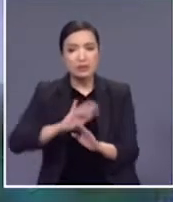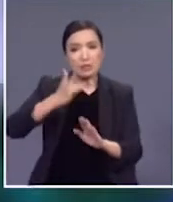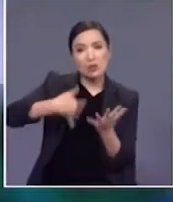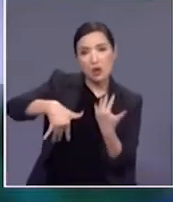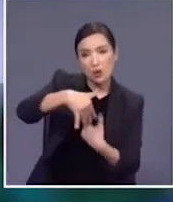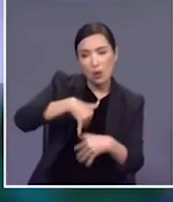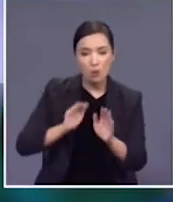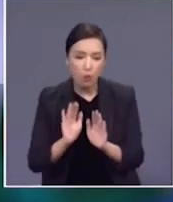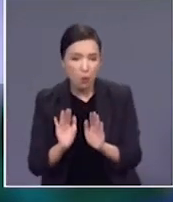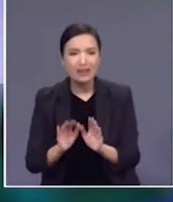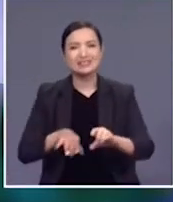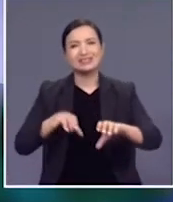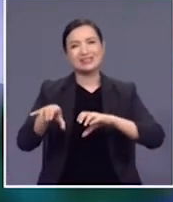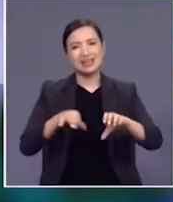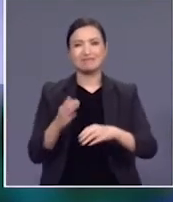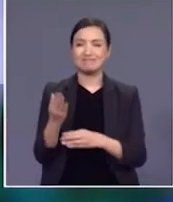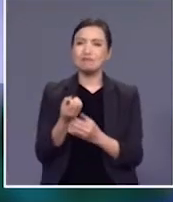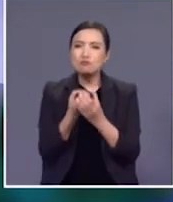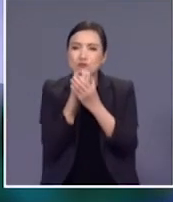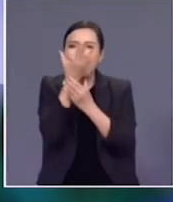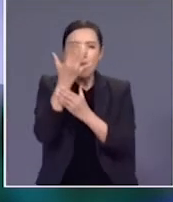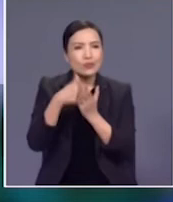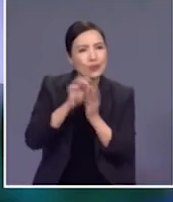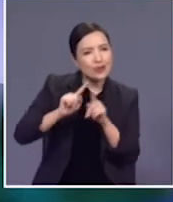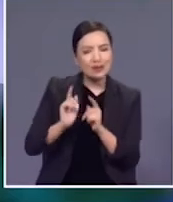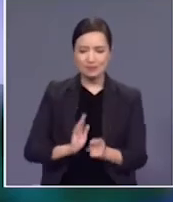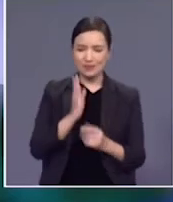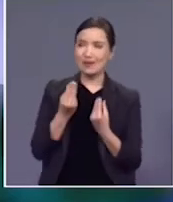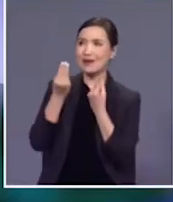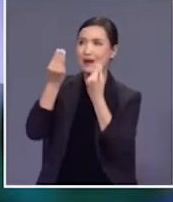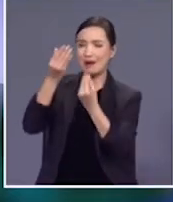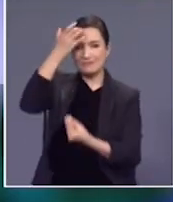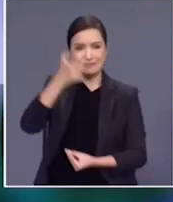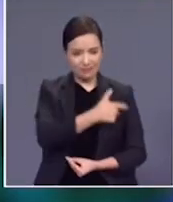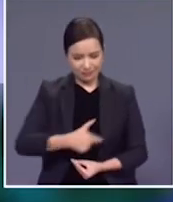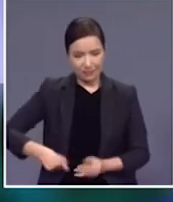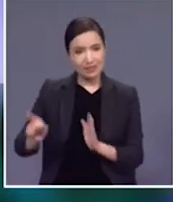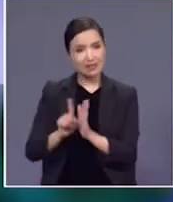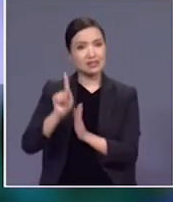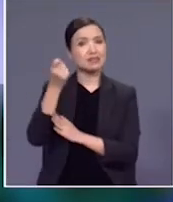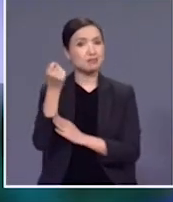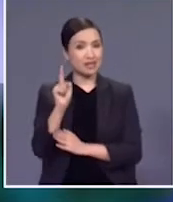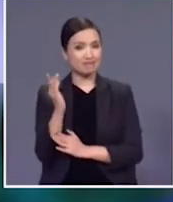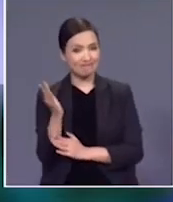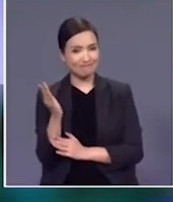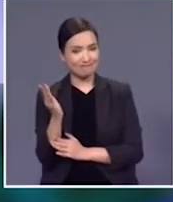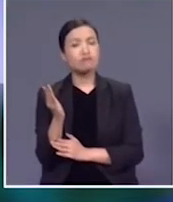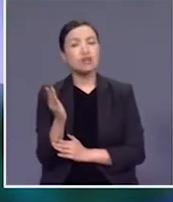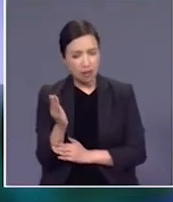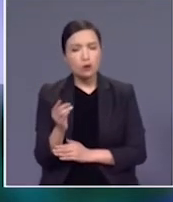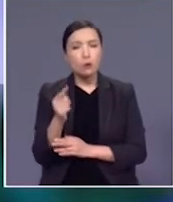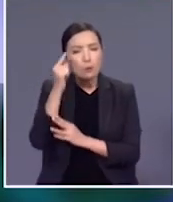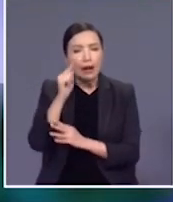แวดล้อมจะจัดงานสีสันพันไม้เทิดทายบรมราชินีครั้งที่11ขึ้นภายใต้แนวคิดด้วยพระเมตตาดั่งส